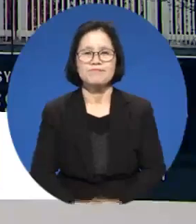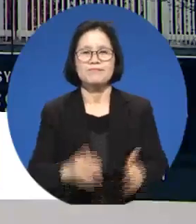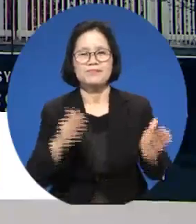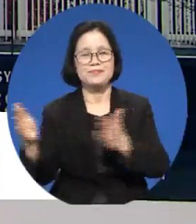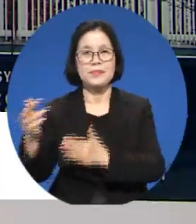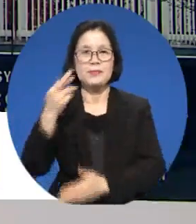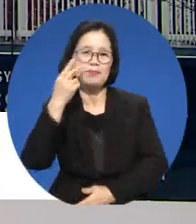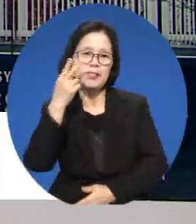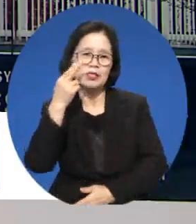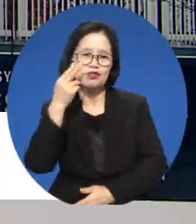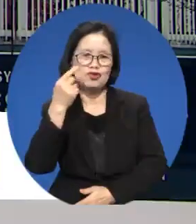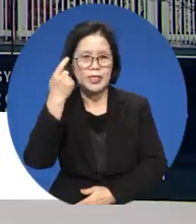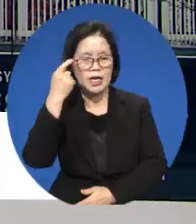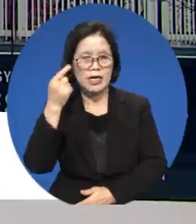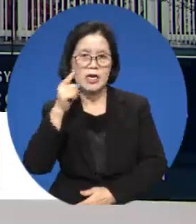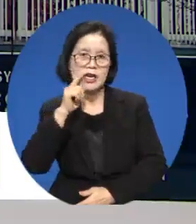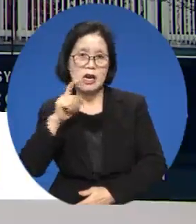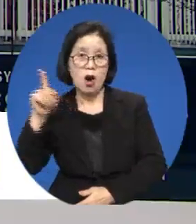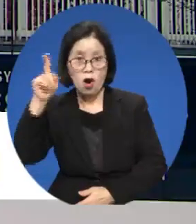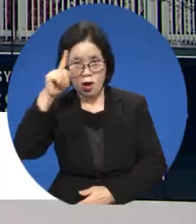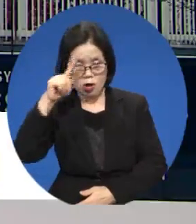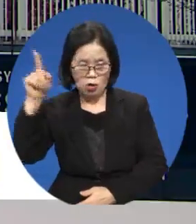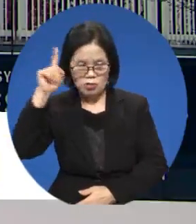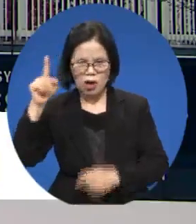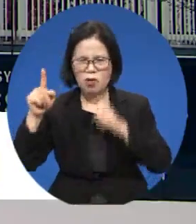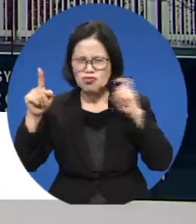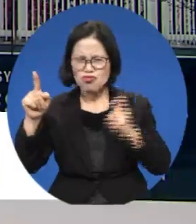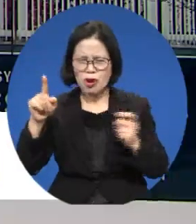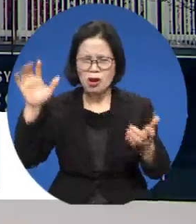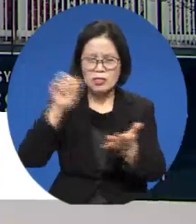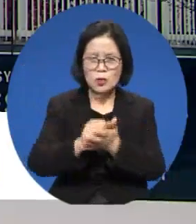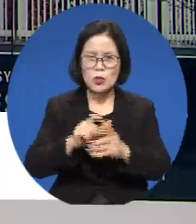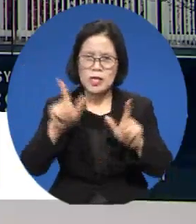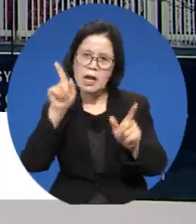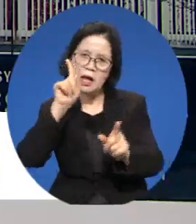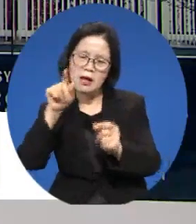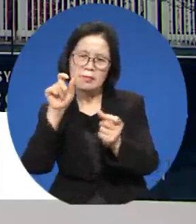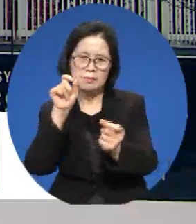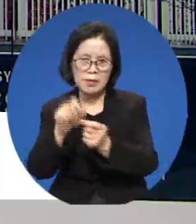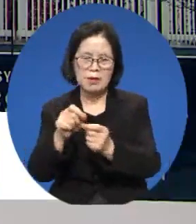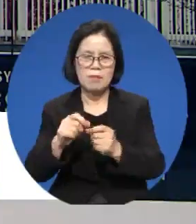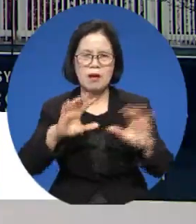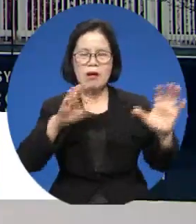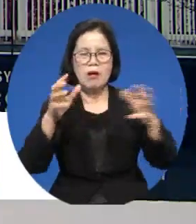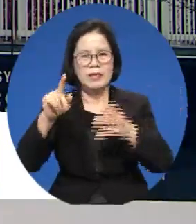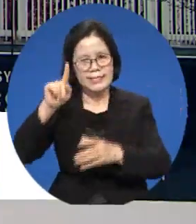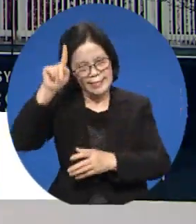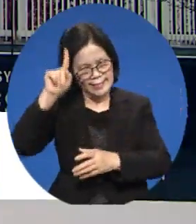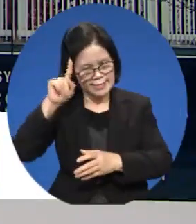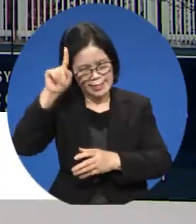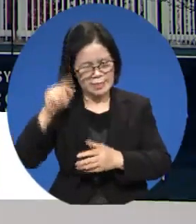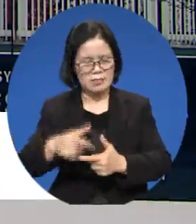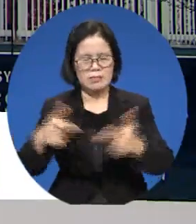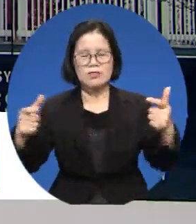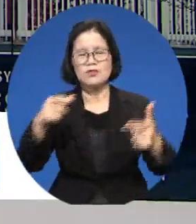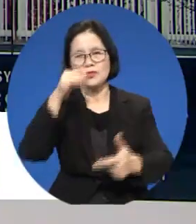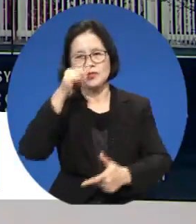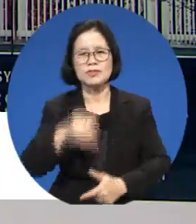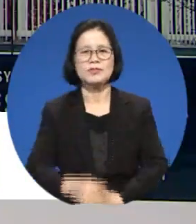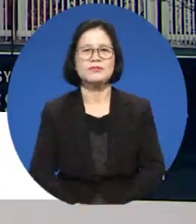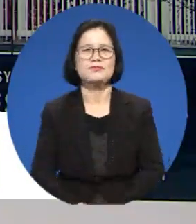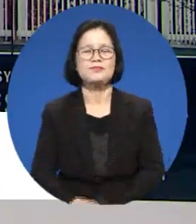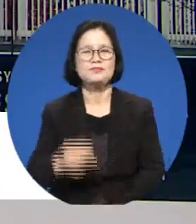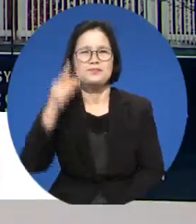미국이 예상한 러시아의 우크라이나 침공 날짜가 하루 앞으로 다가오면서 각국의 긴장감도 최고치에 달하고 있습니다